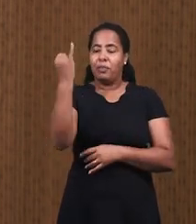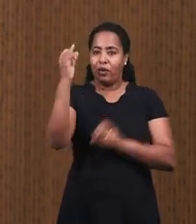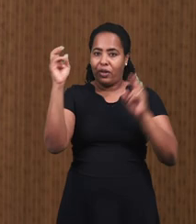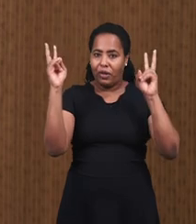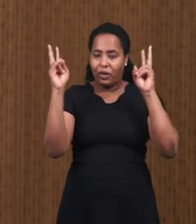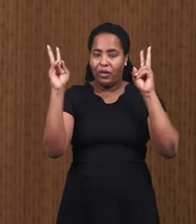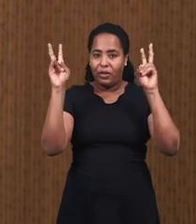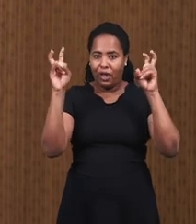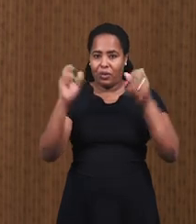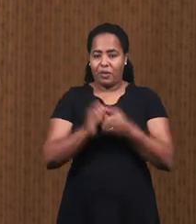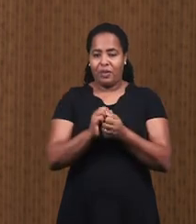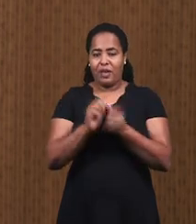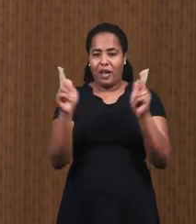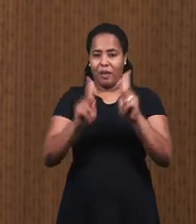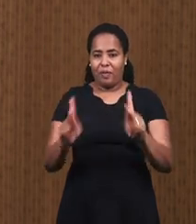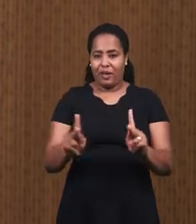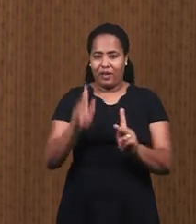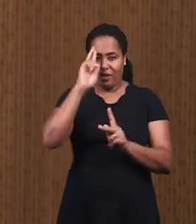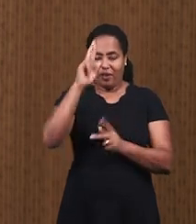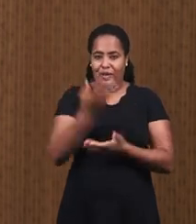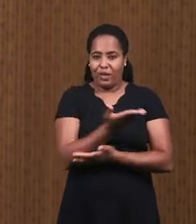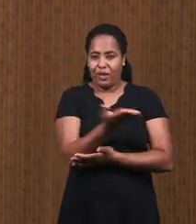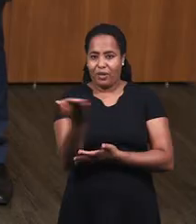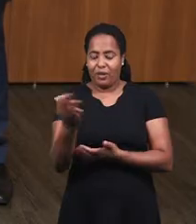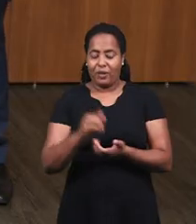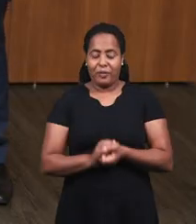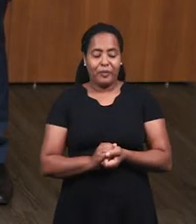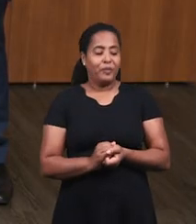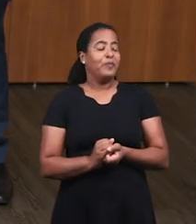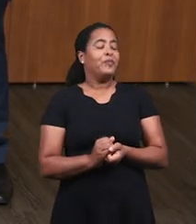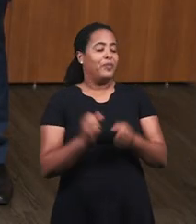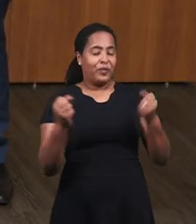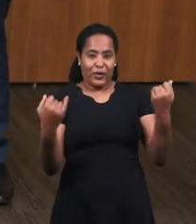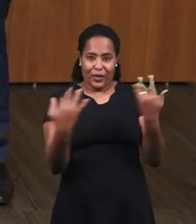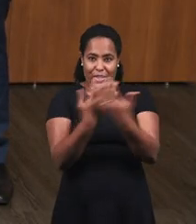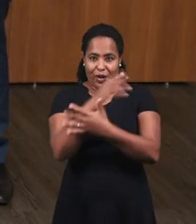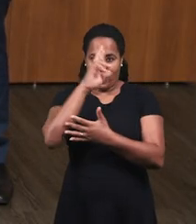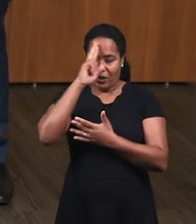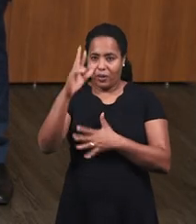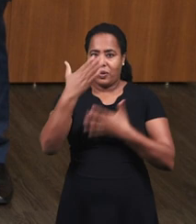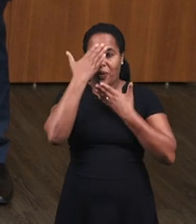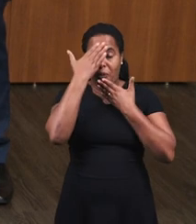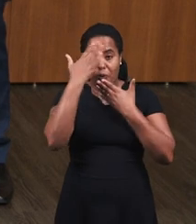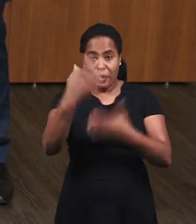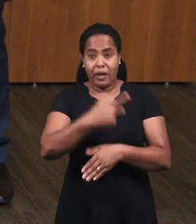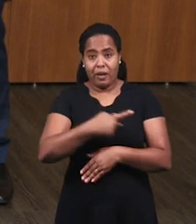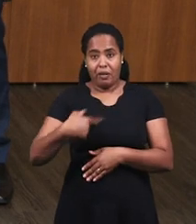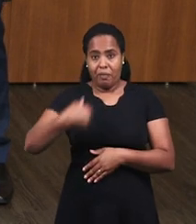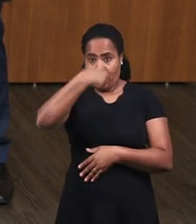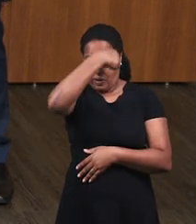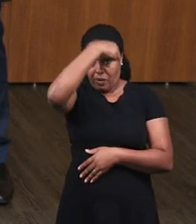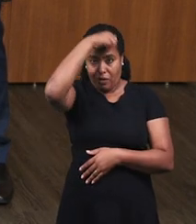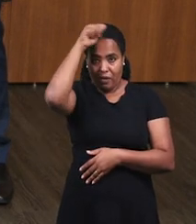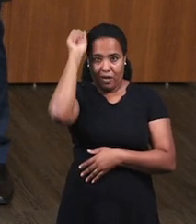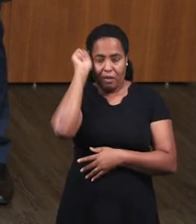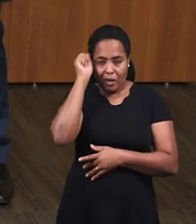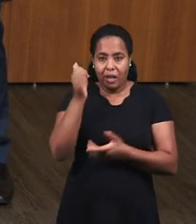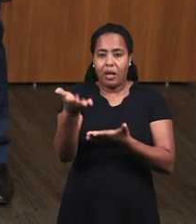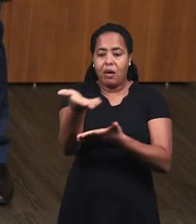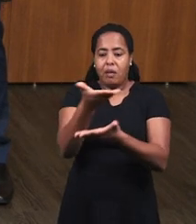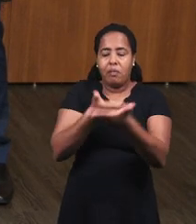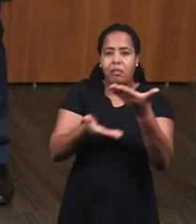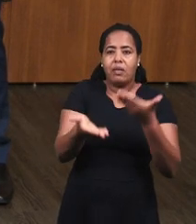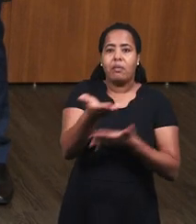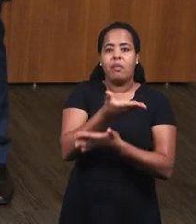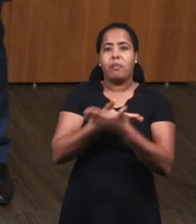détails complémentaires à ce sujet. La paix du Seigneur Jésus à tous. Gloire à Jésus. Merci beaucoup, Pasteur Amadeo,